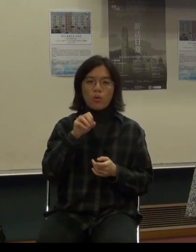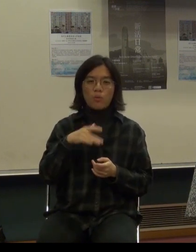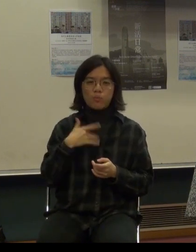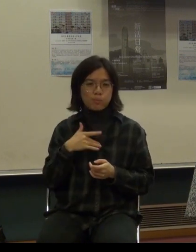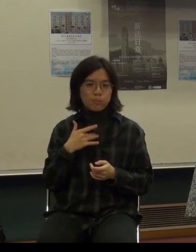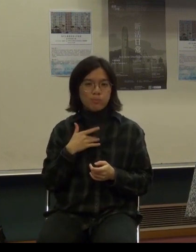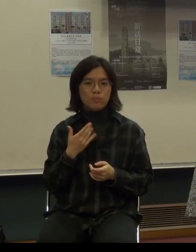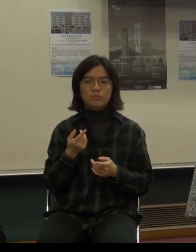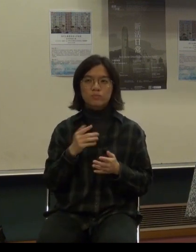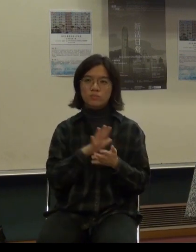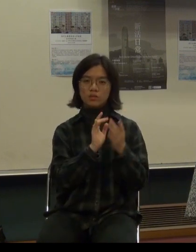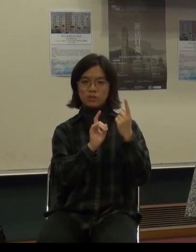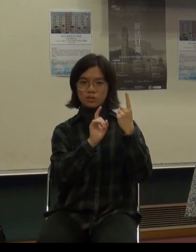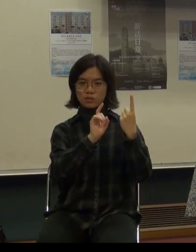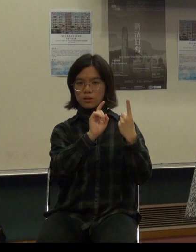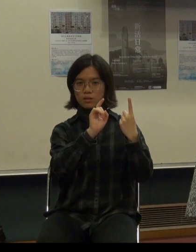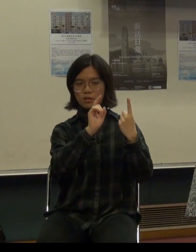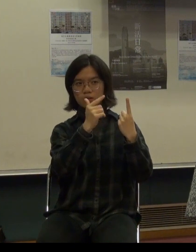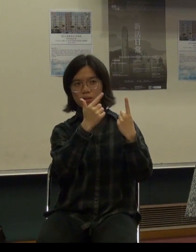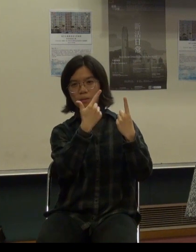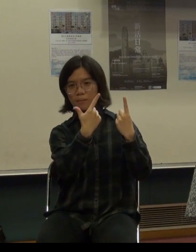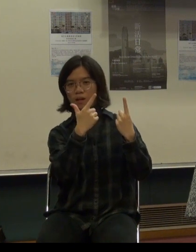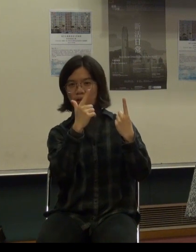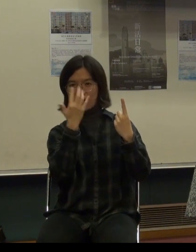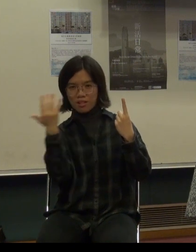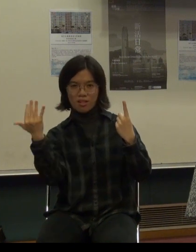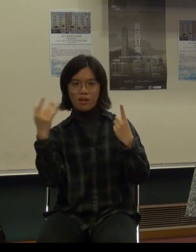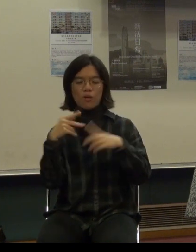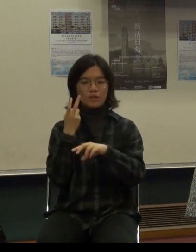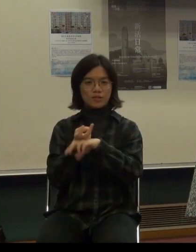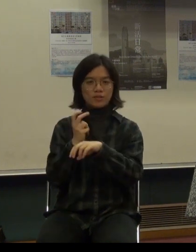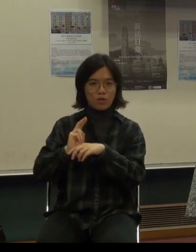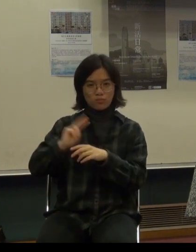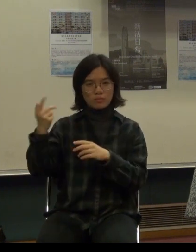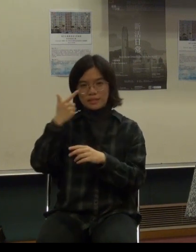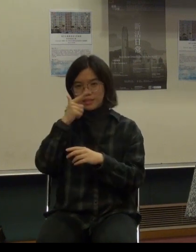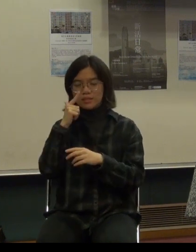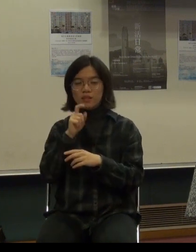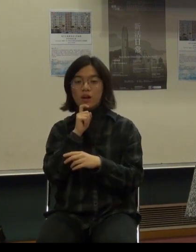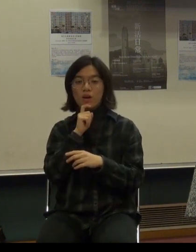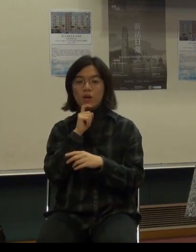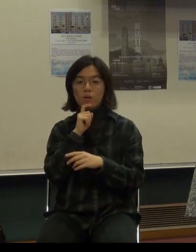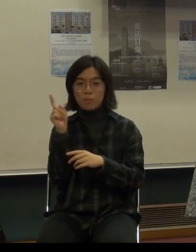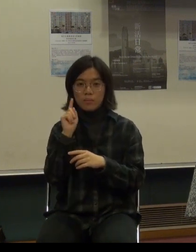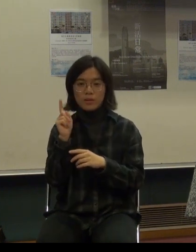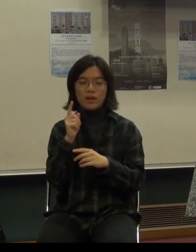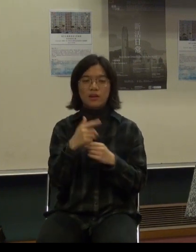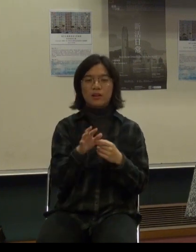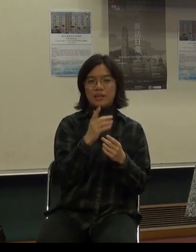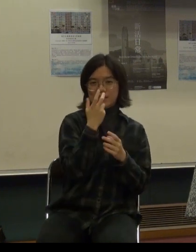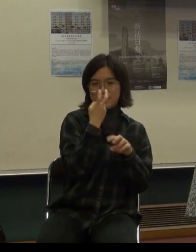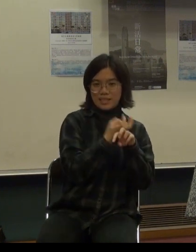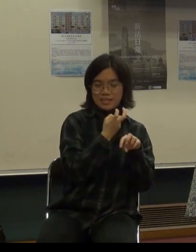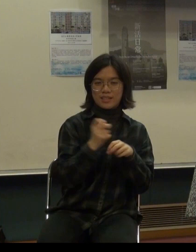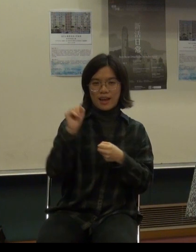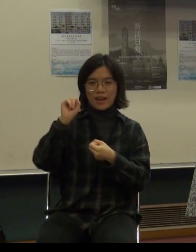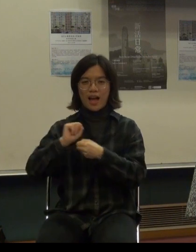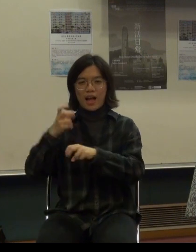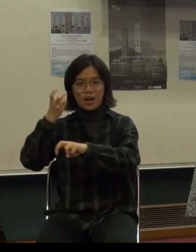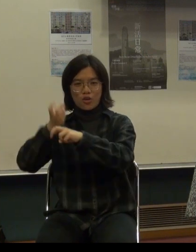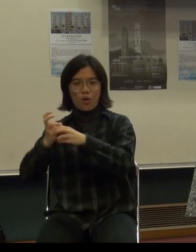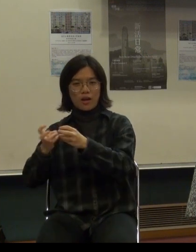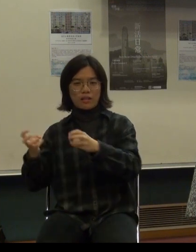紀開始咧，石屎係得到一個改良。那個改良咧就係話喺石屎入邊咧侵入咗一啲嘅鋼筋啊，所以我哋先